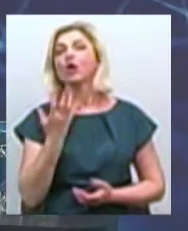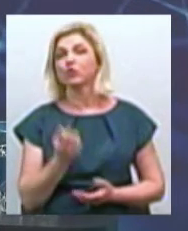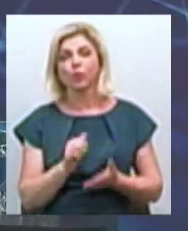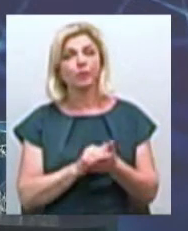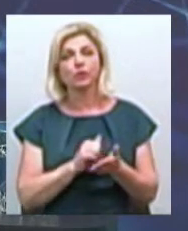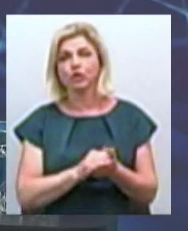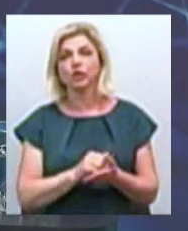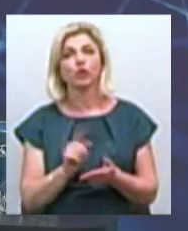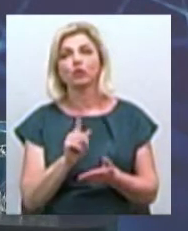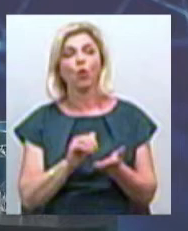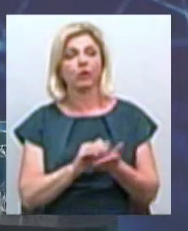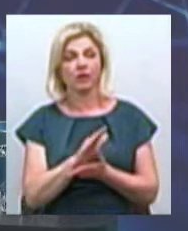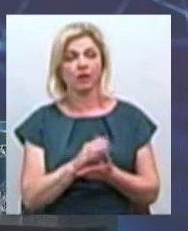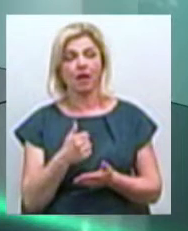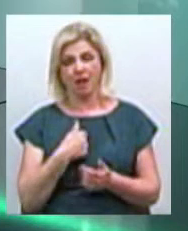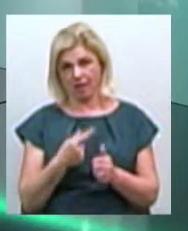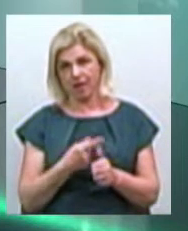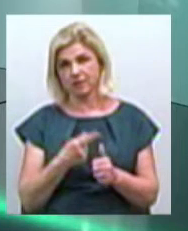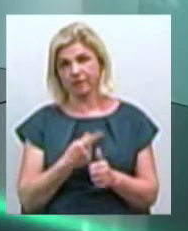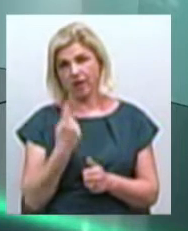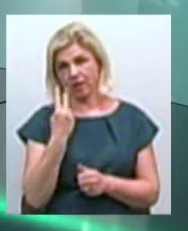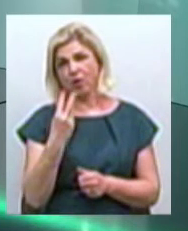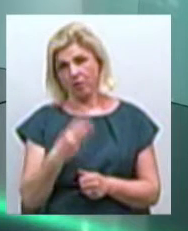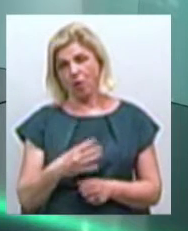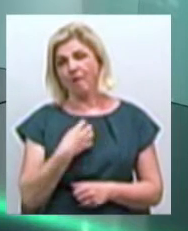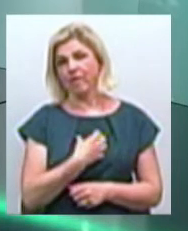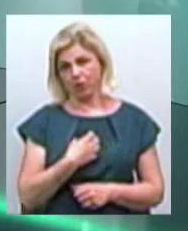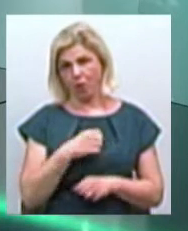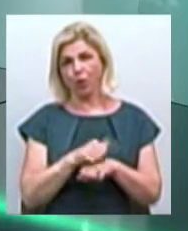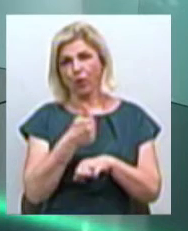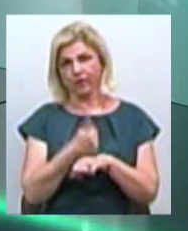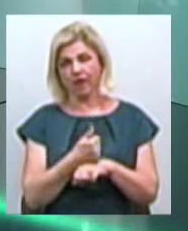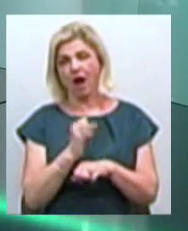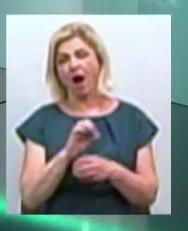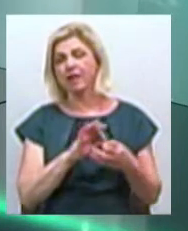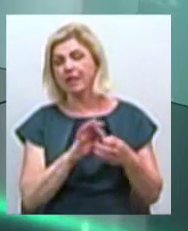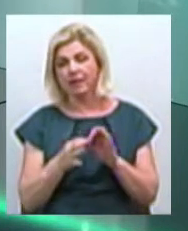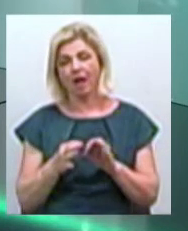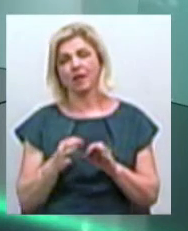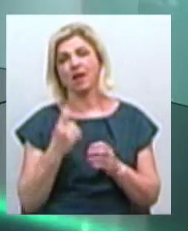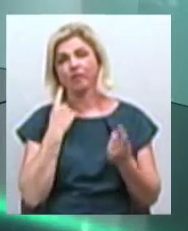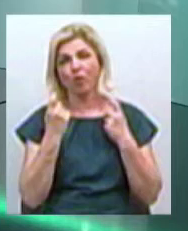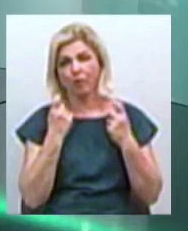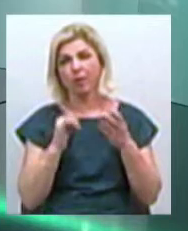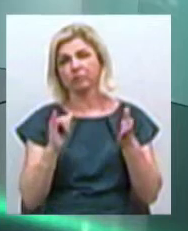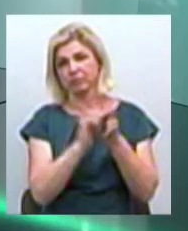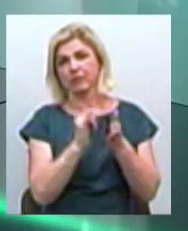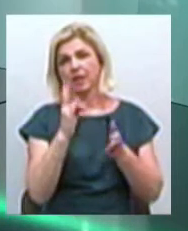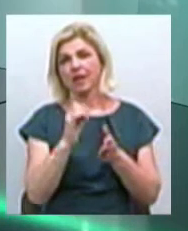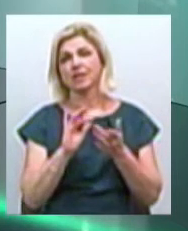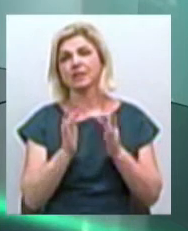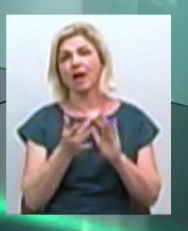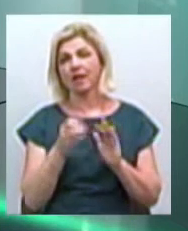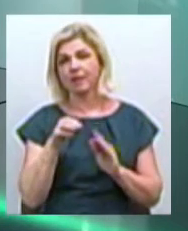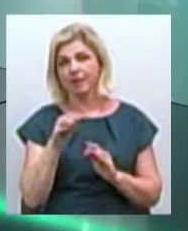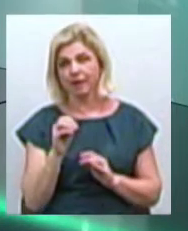проєкти? Ну, я вам назвала, в принципі, головні причини. Більш детальна інформація розміщена на сайті, плюс